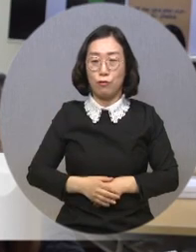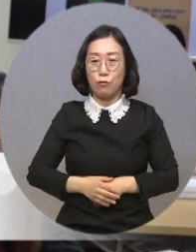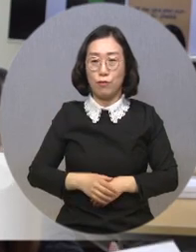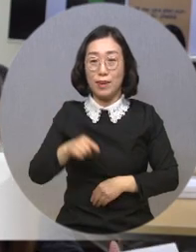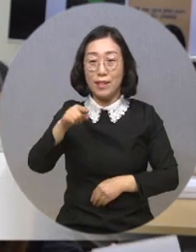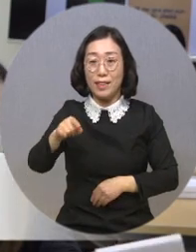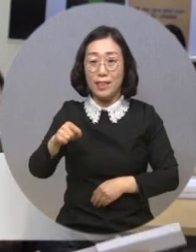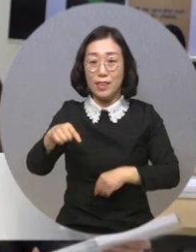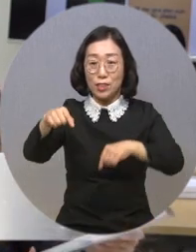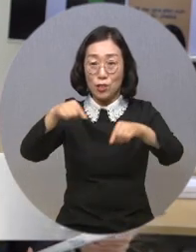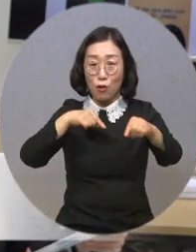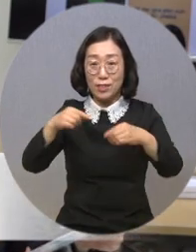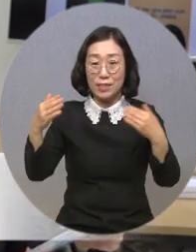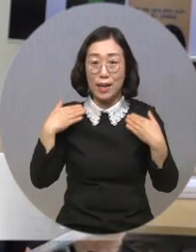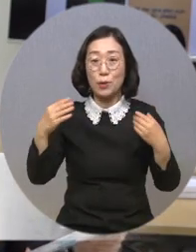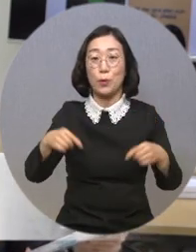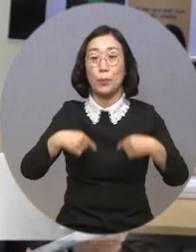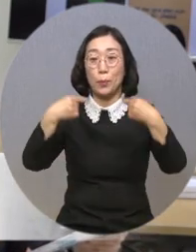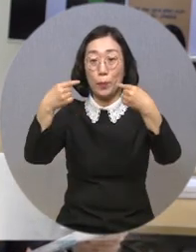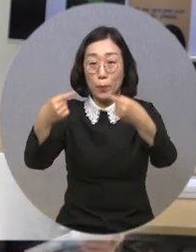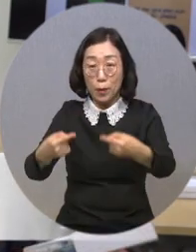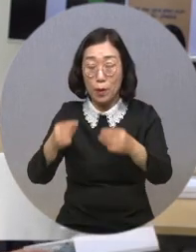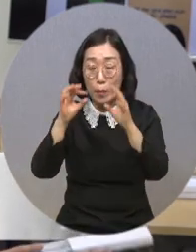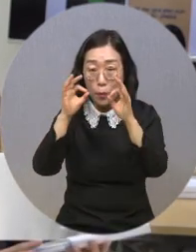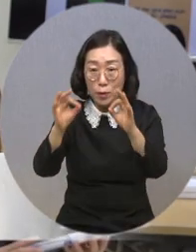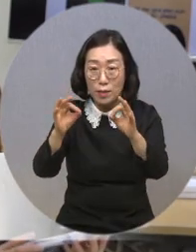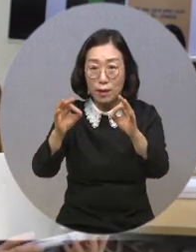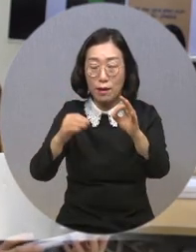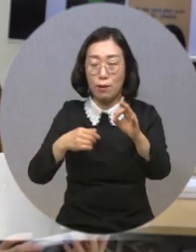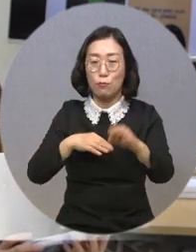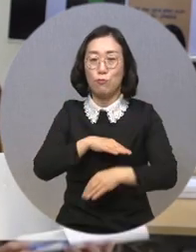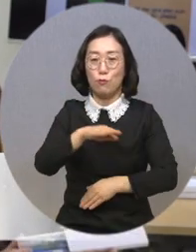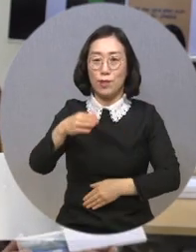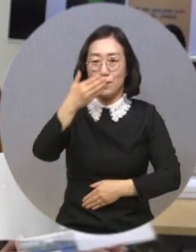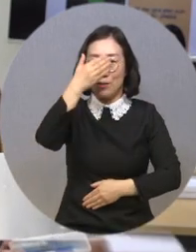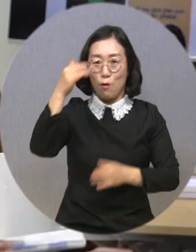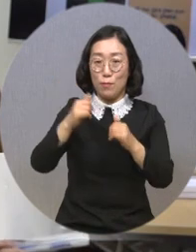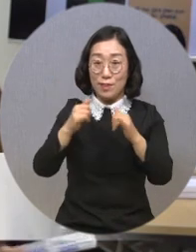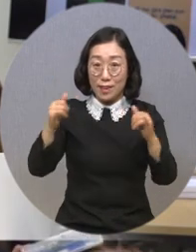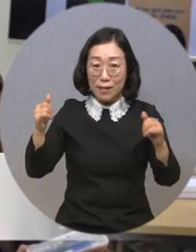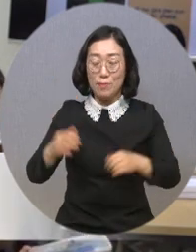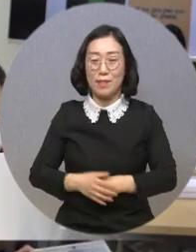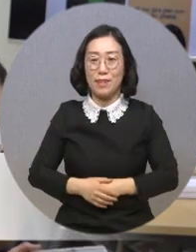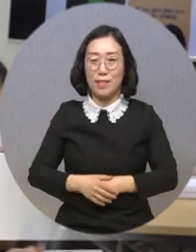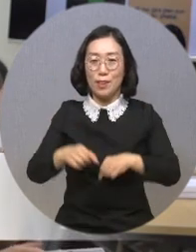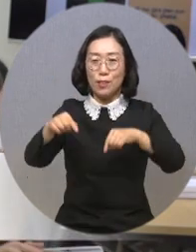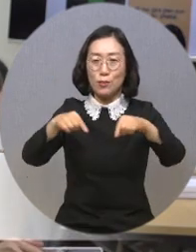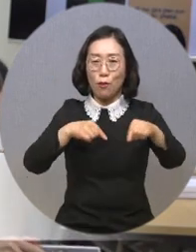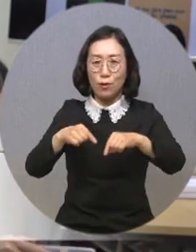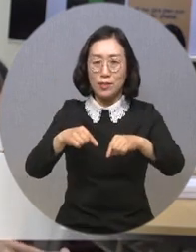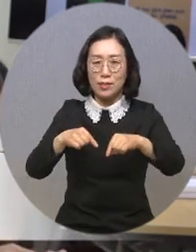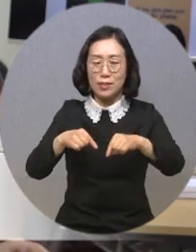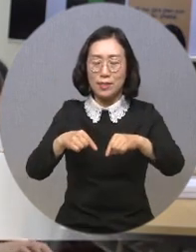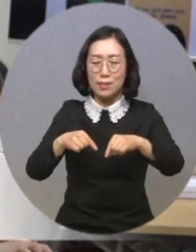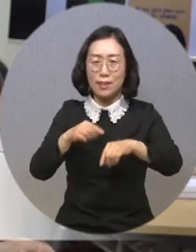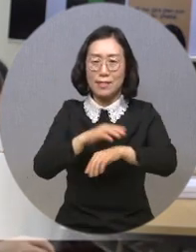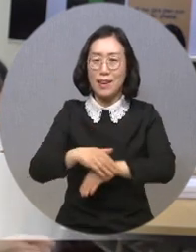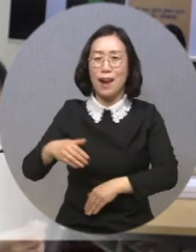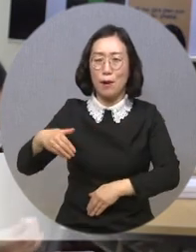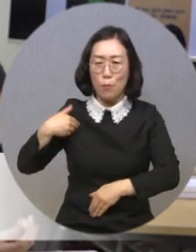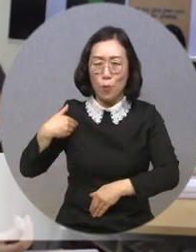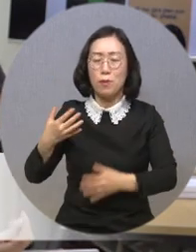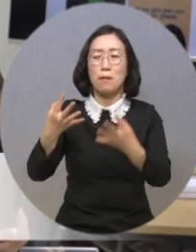정치학교를 참여해보니까 저희들이 청년들이 정치를 이제 잘 모르고 있는